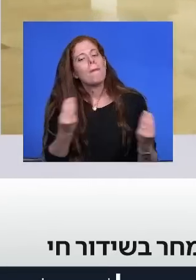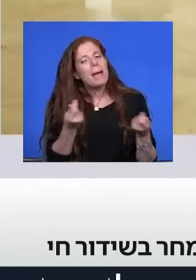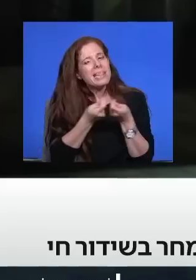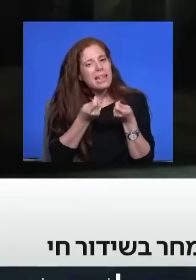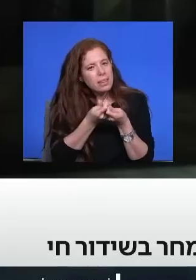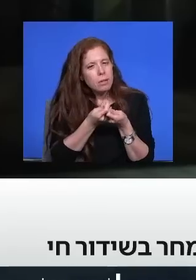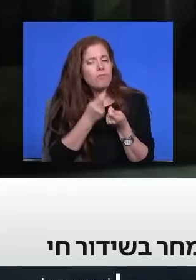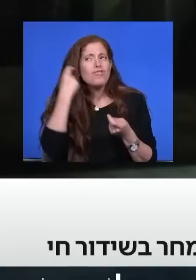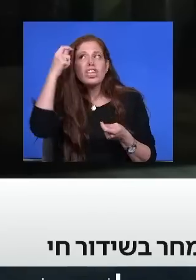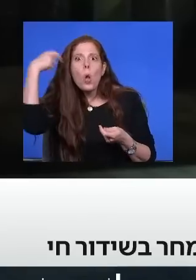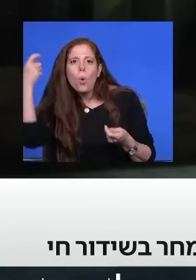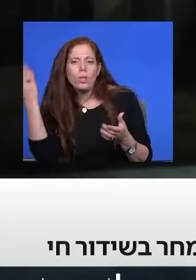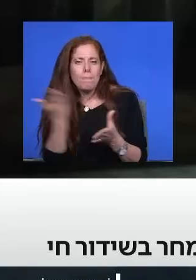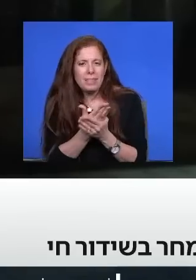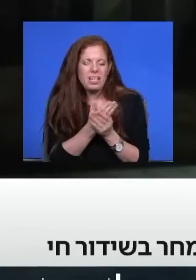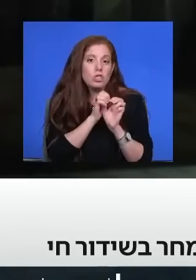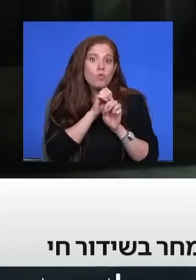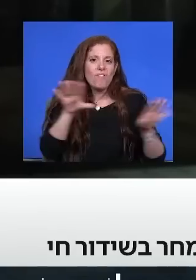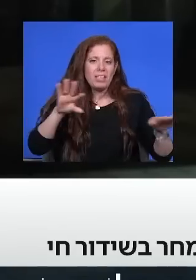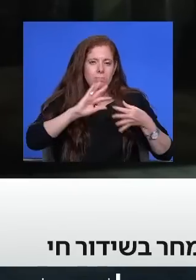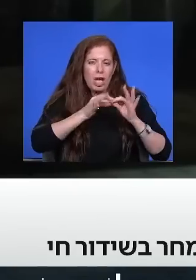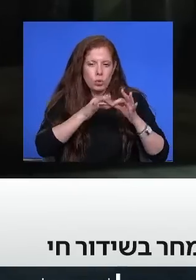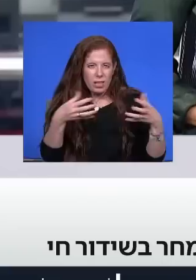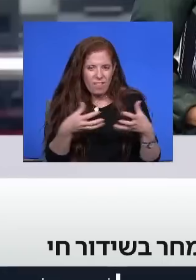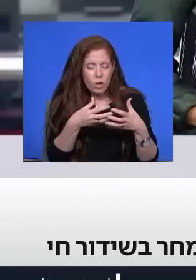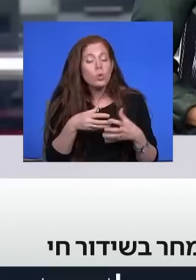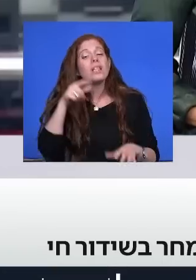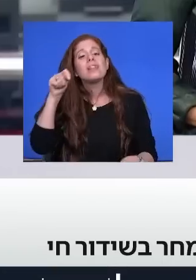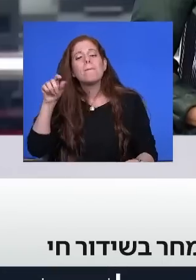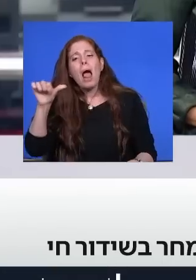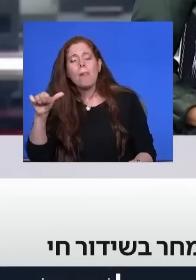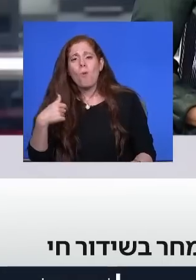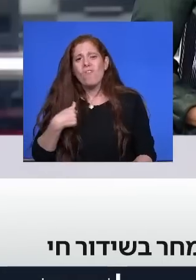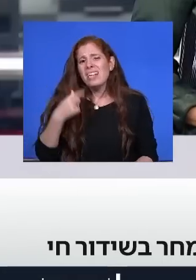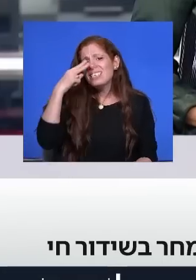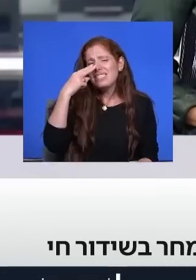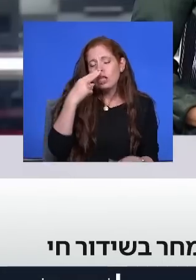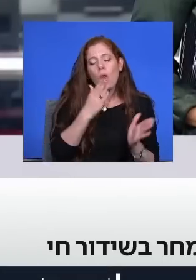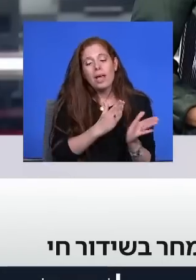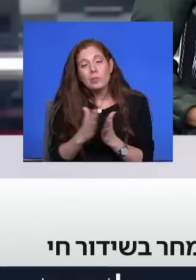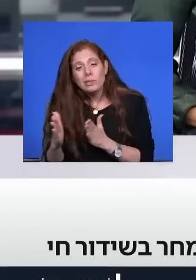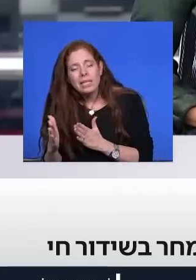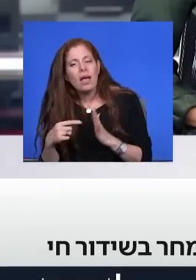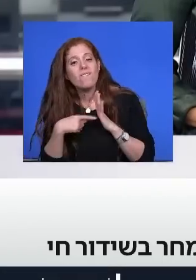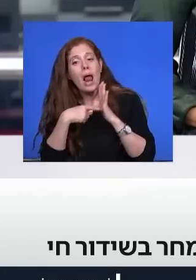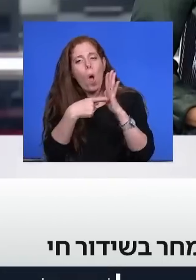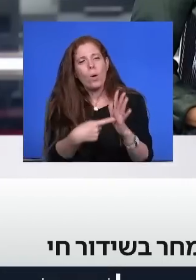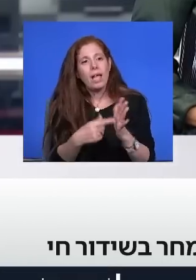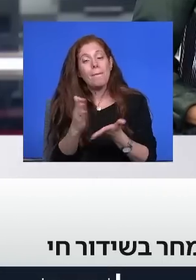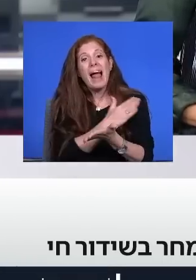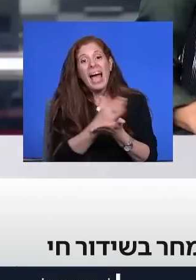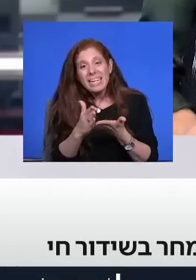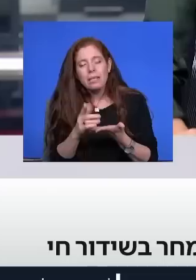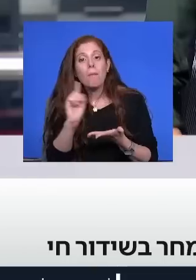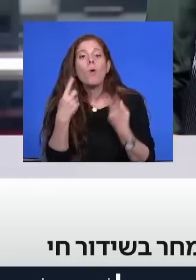תיאוריות שהופצו ברשתות החברתיות. תמר אלמוג, פרשנית המשפט, ואני ניסינו לעשות סדר ולהראות לכם, להכין אתכם עם כל מה